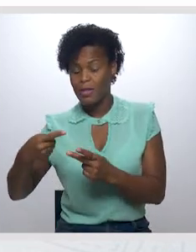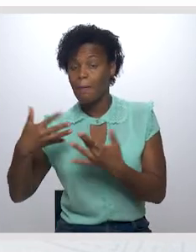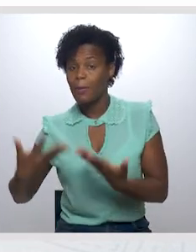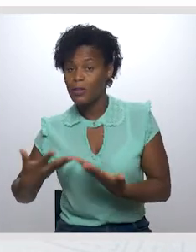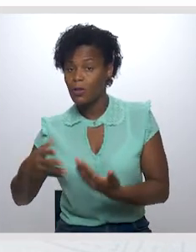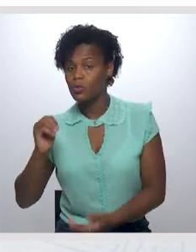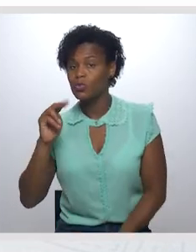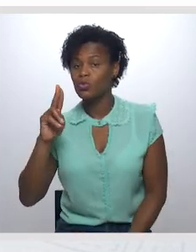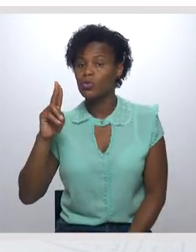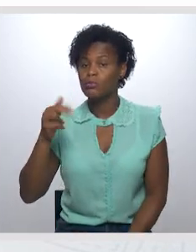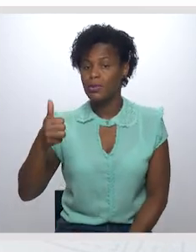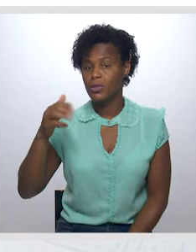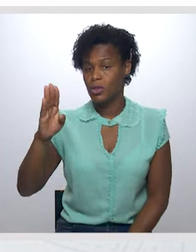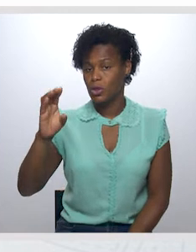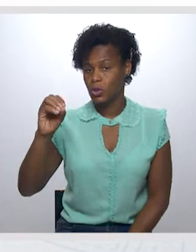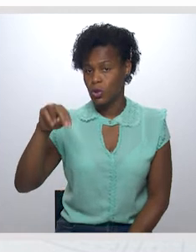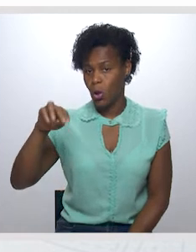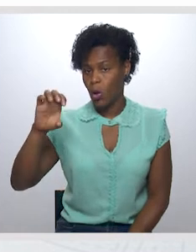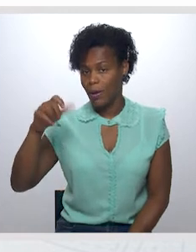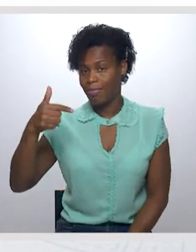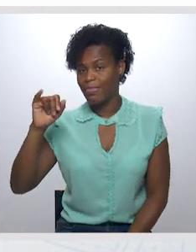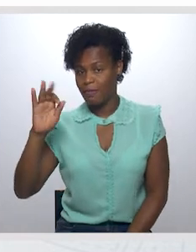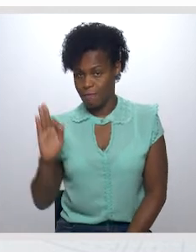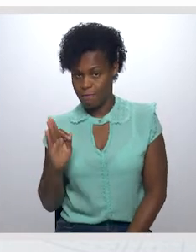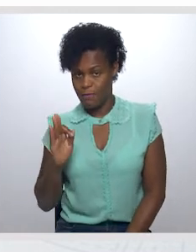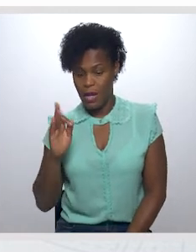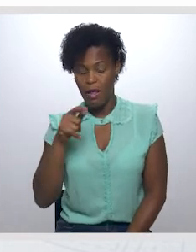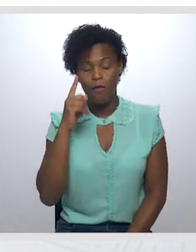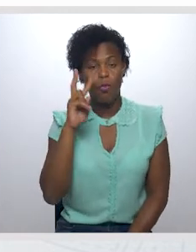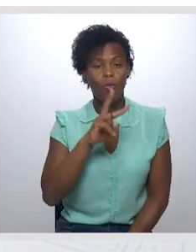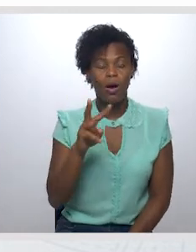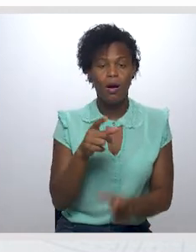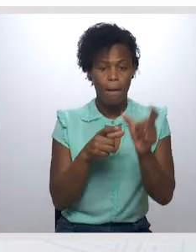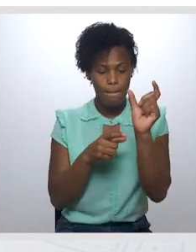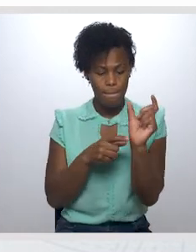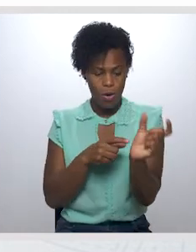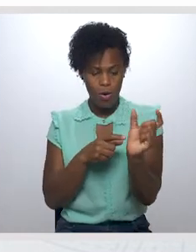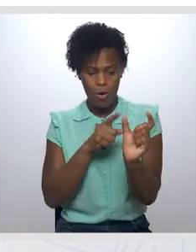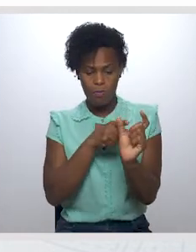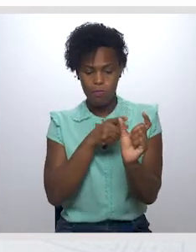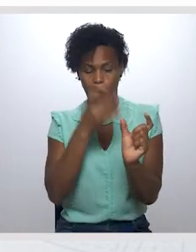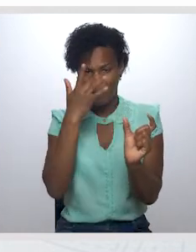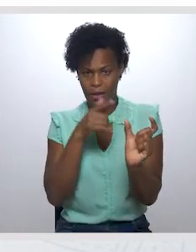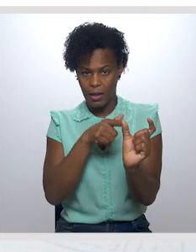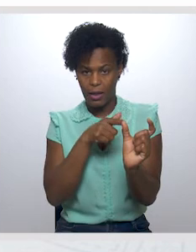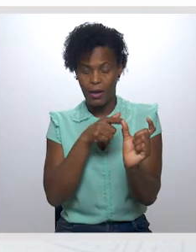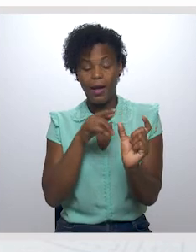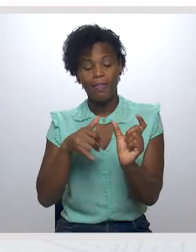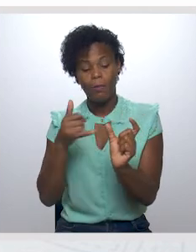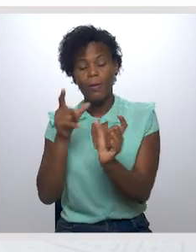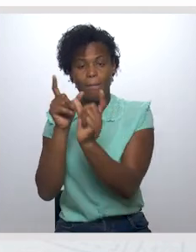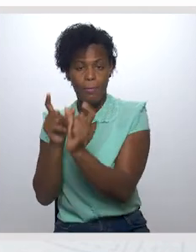présent de subjonctif. Regardez bien les mots en gras et les mots